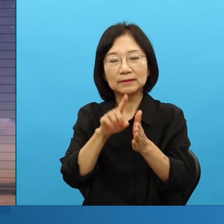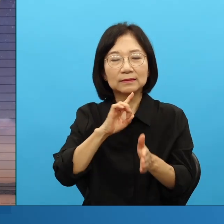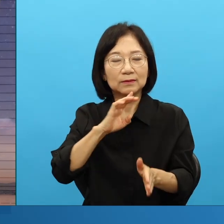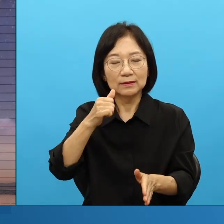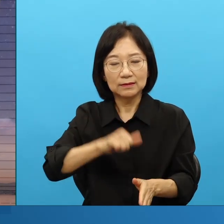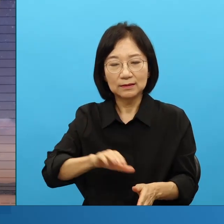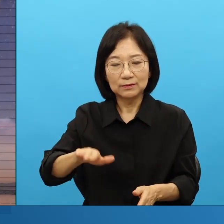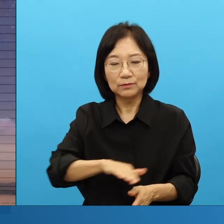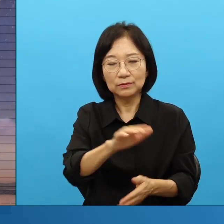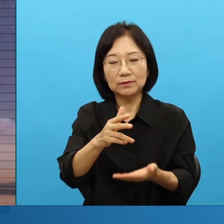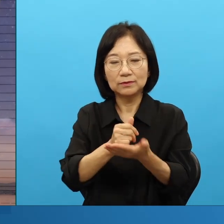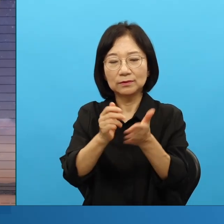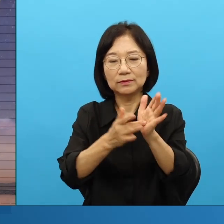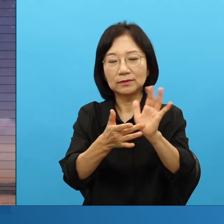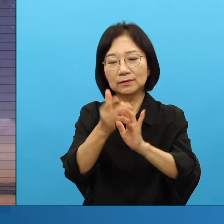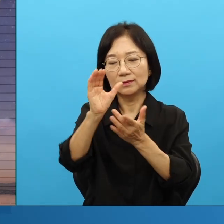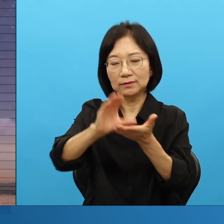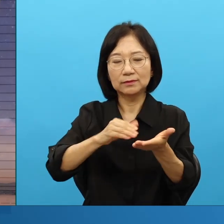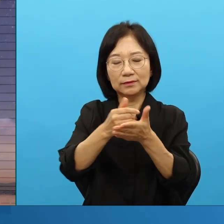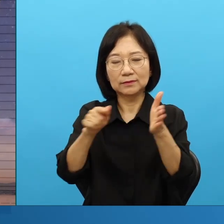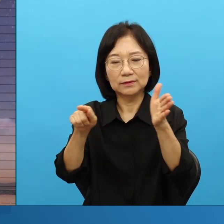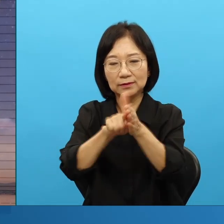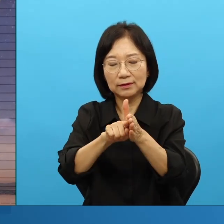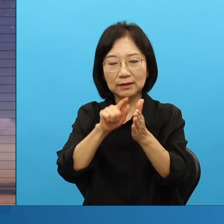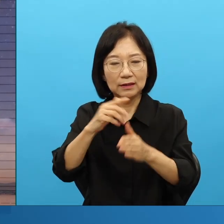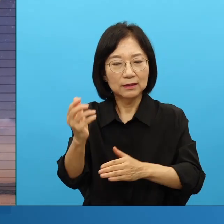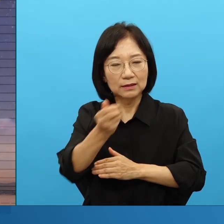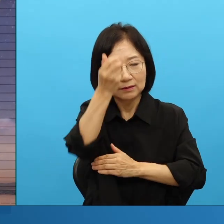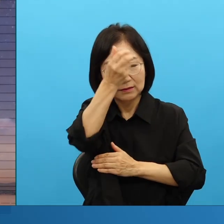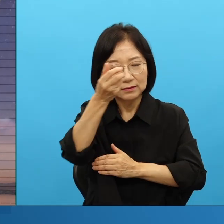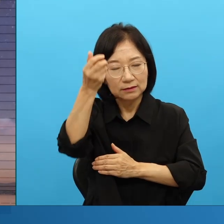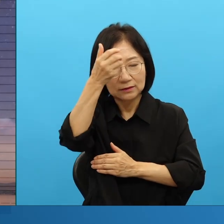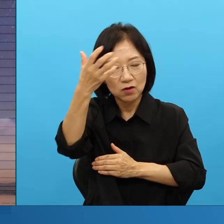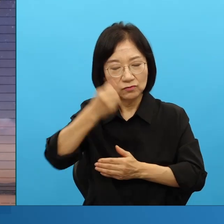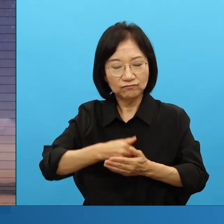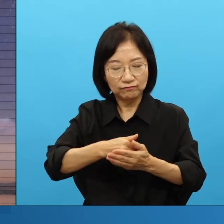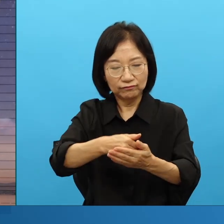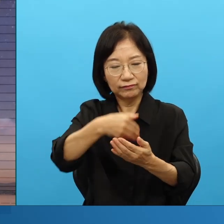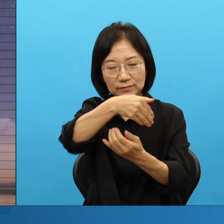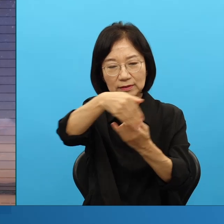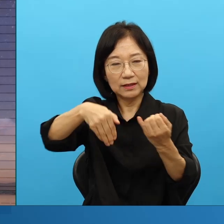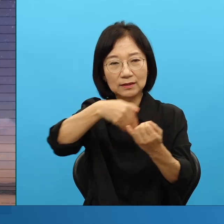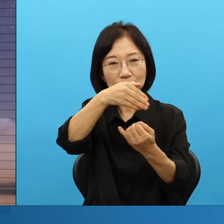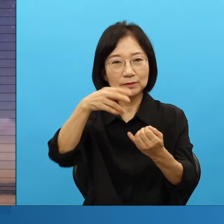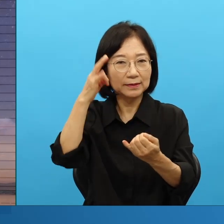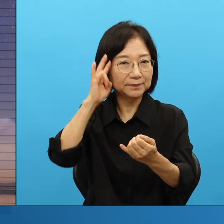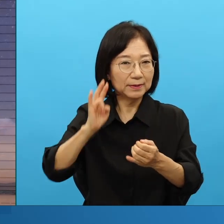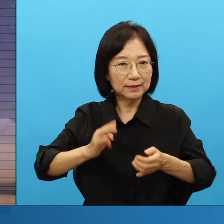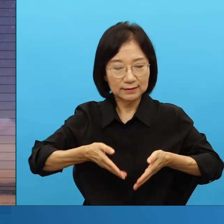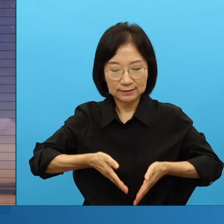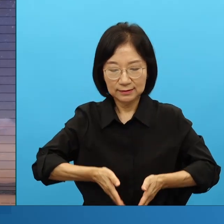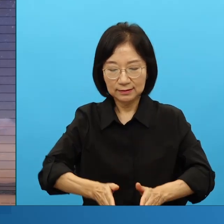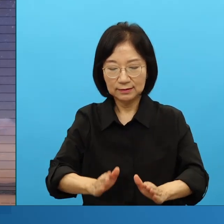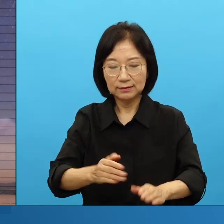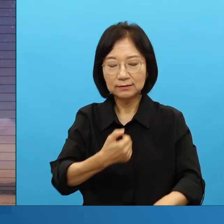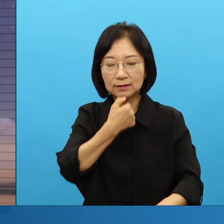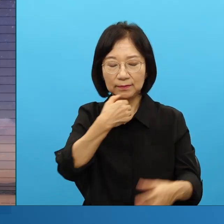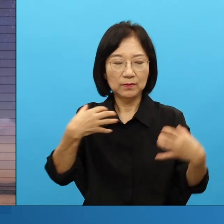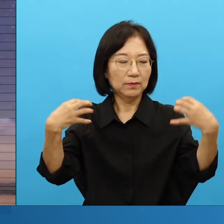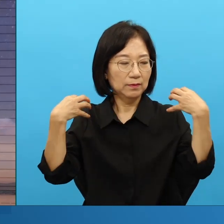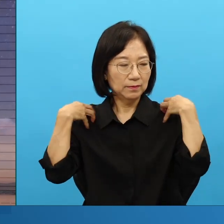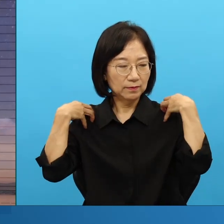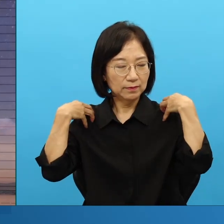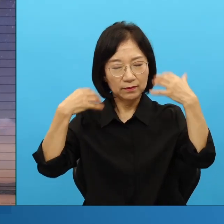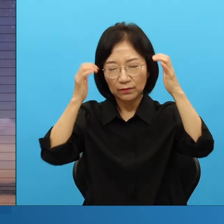그 외아들 우리 주 예수 그리스도를 믿사오니 이는 성령으로 잉태하사 동정녀 마리아에게